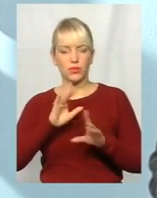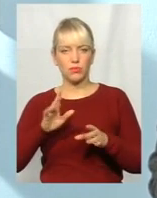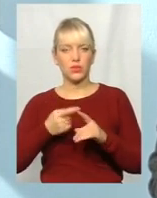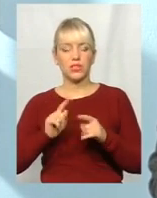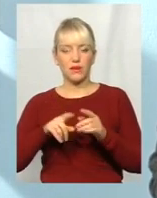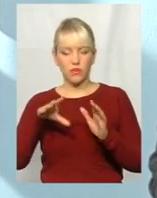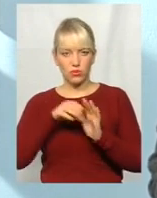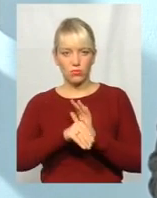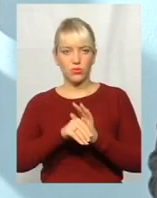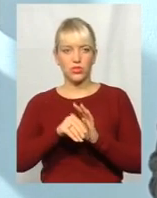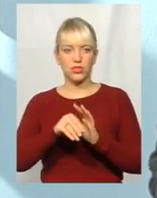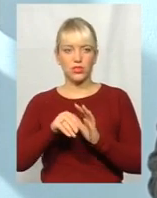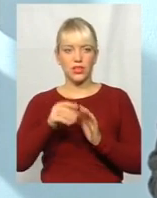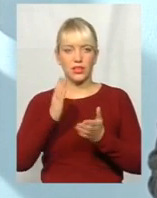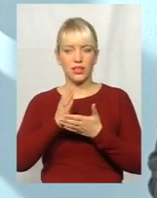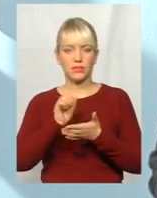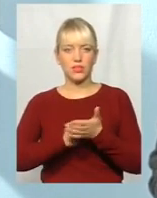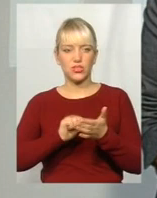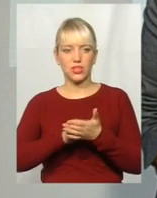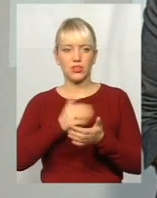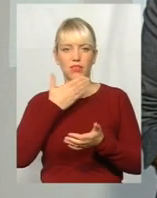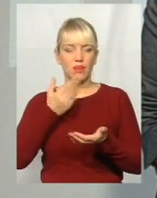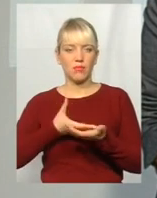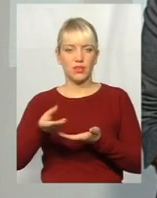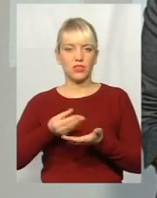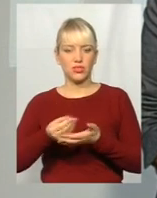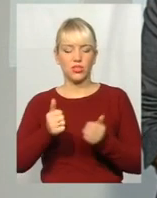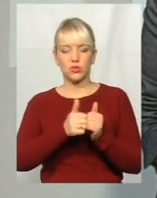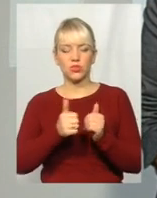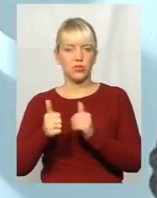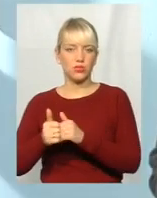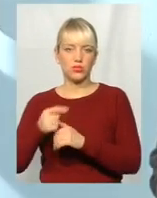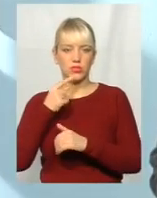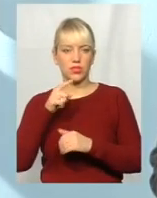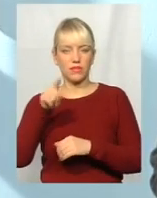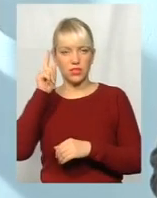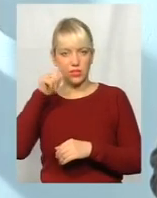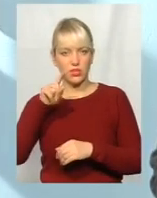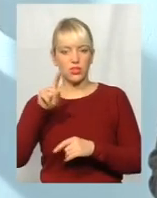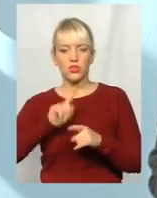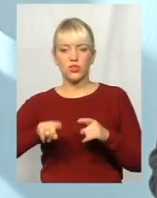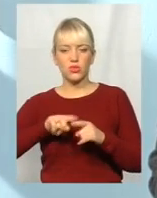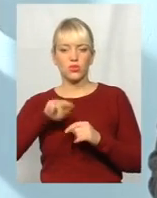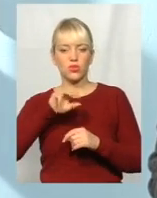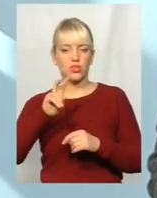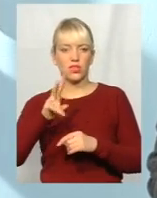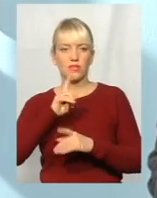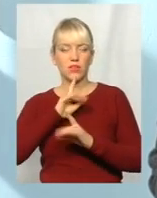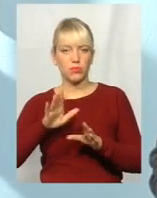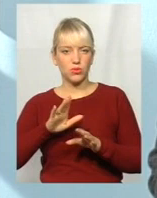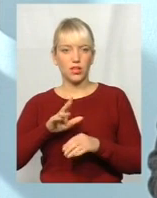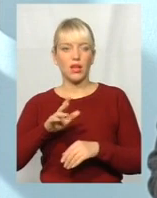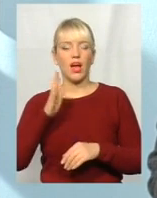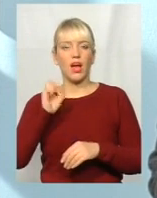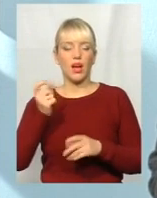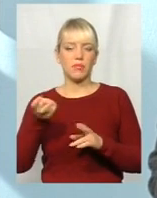числі є причиною неплатежів. Тобто сусід сусіду сказав, ти знаєш, скоро ЖЕКів не буде. Та не буде ЖЕКів,